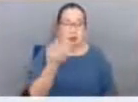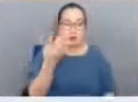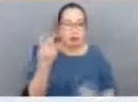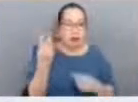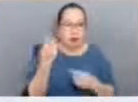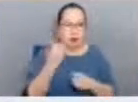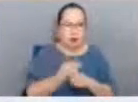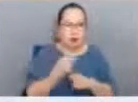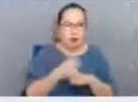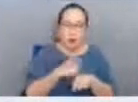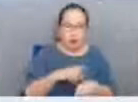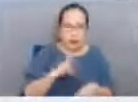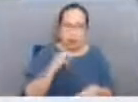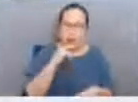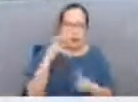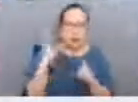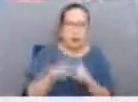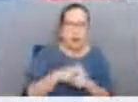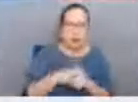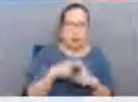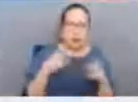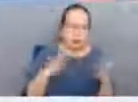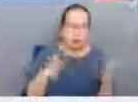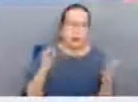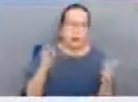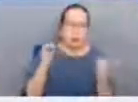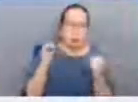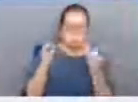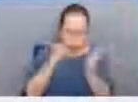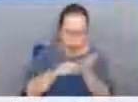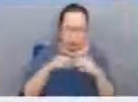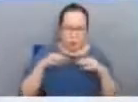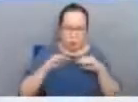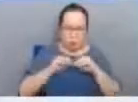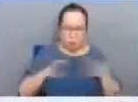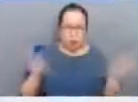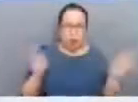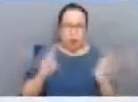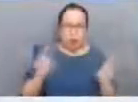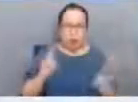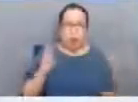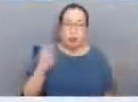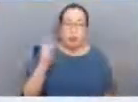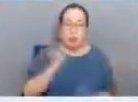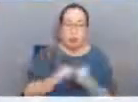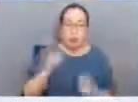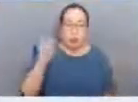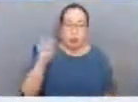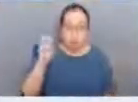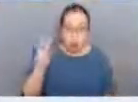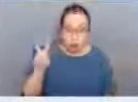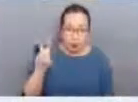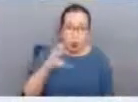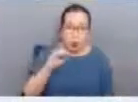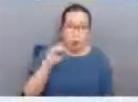Ganito yan, Yosek Rocky. Alam mo, ang mas tanong talaga nila, halimbawa, ang monthly nila ay 10,000 isang